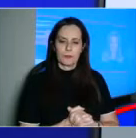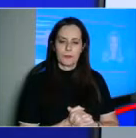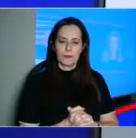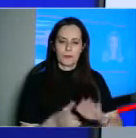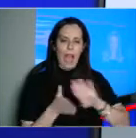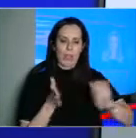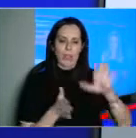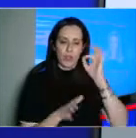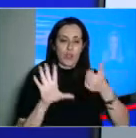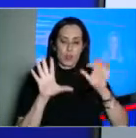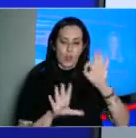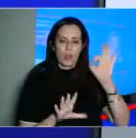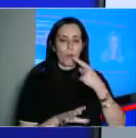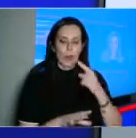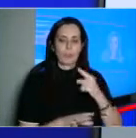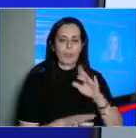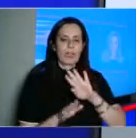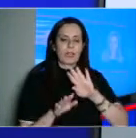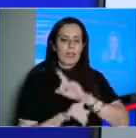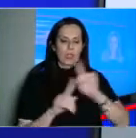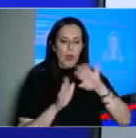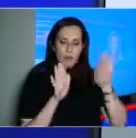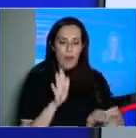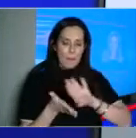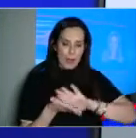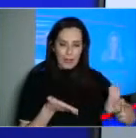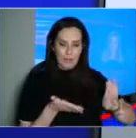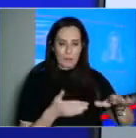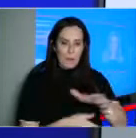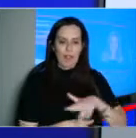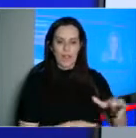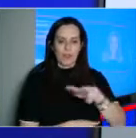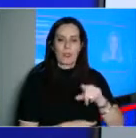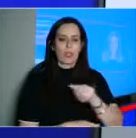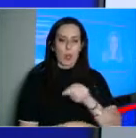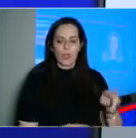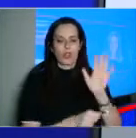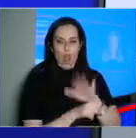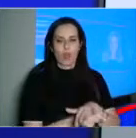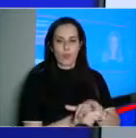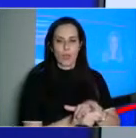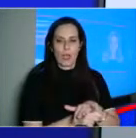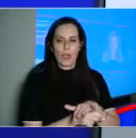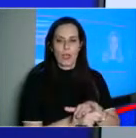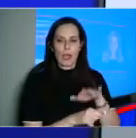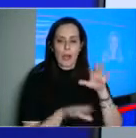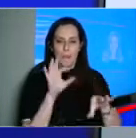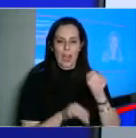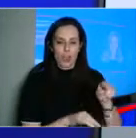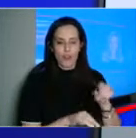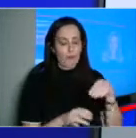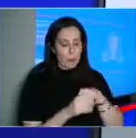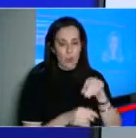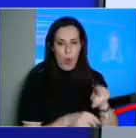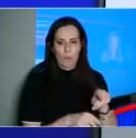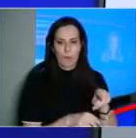הדרת נשים. אוקיי, 60% מגדירות איסור אפליה והדרת נשים במרחב הציבורי כנושא שישפיע על בחירתן,